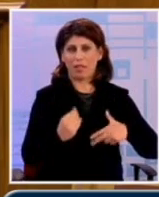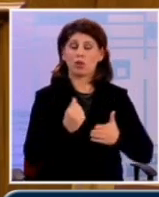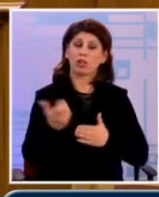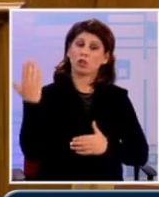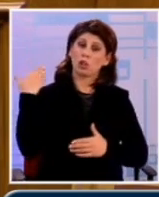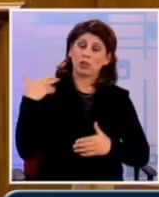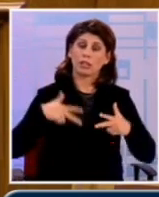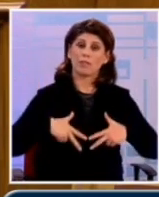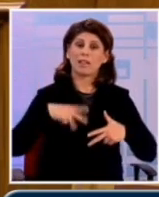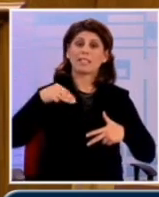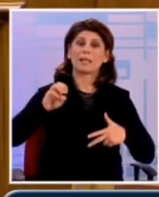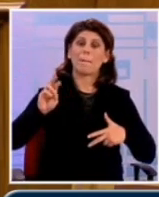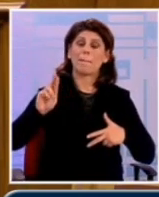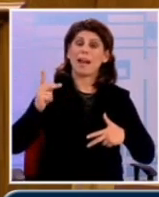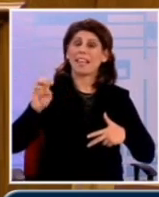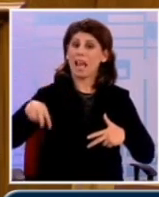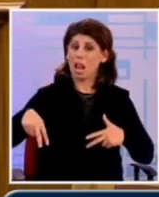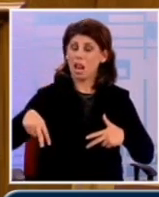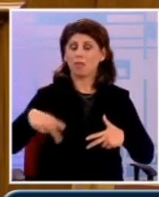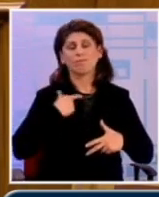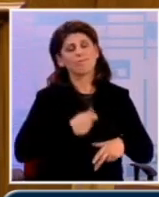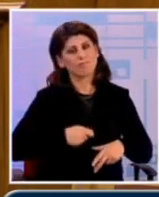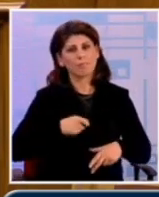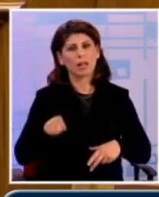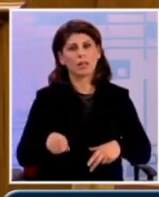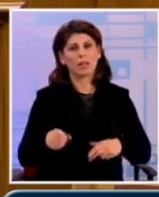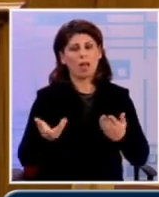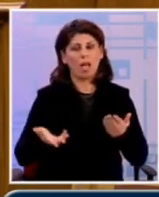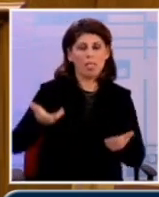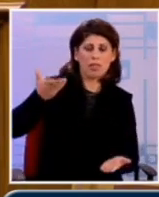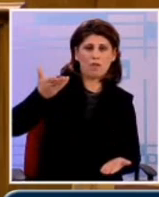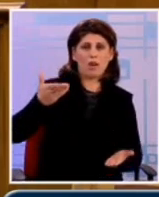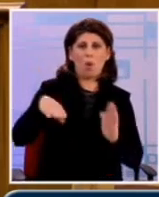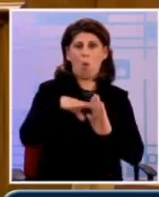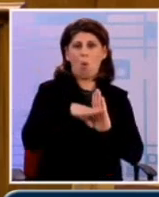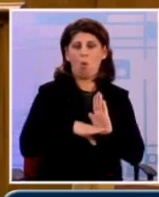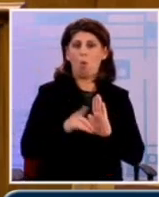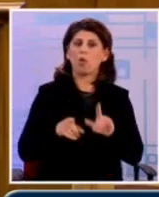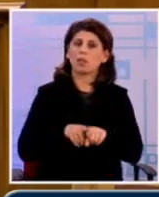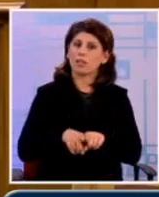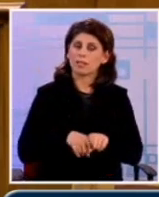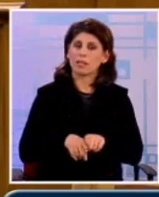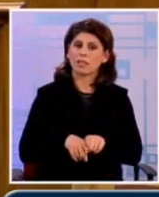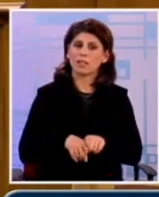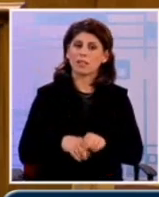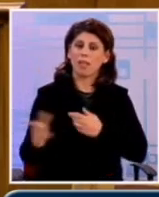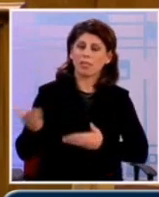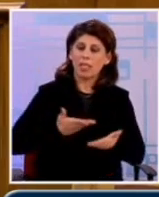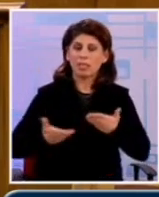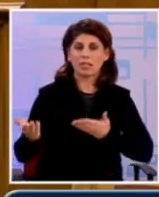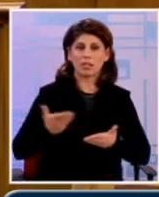την τότε κυβέρνηση Μέρκελ, που δυστυχώς δημιουργεί ετερευαρείς όρους σε ό,τι αφορά τη